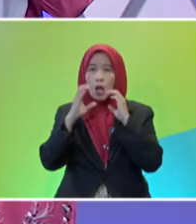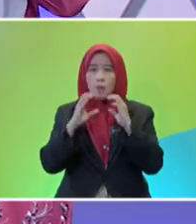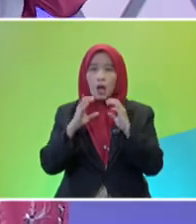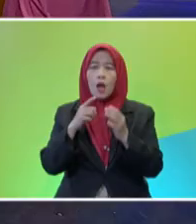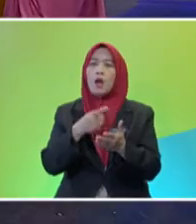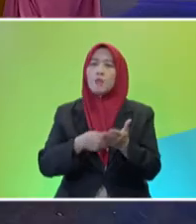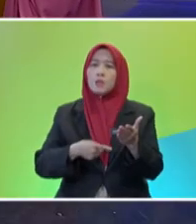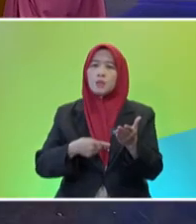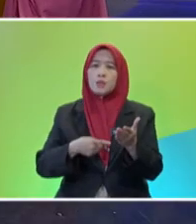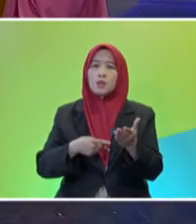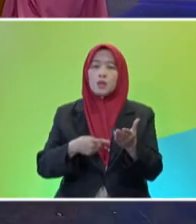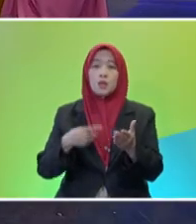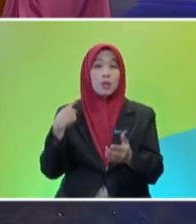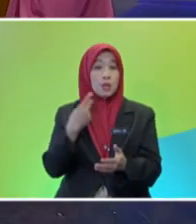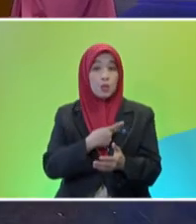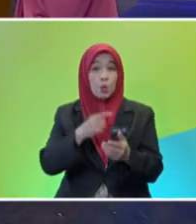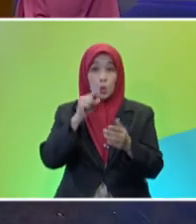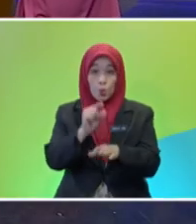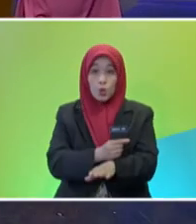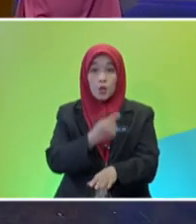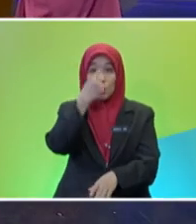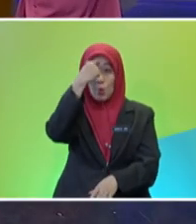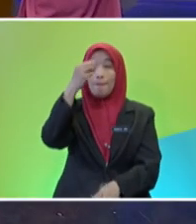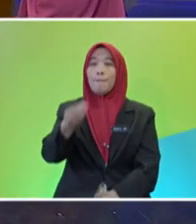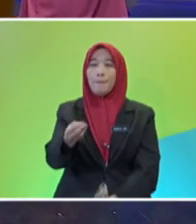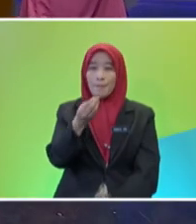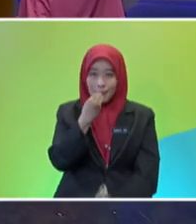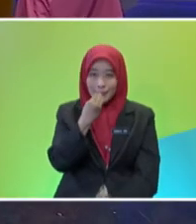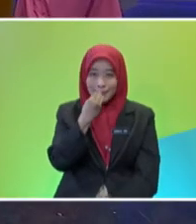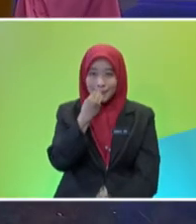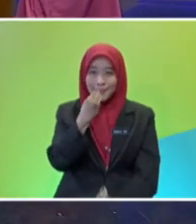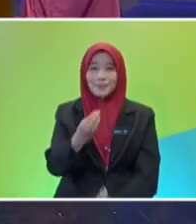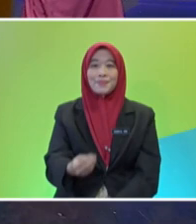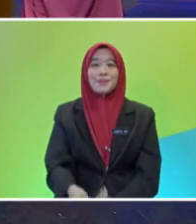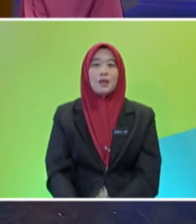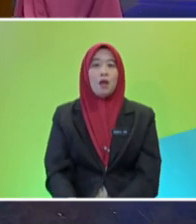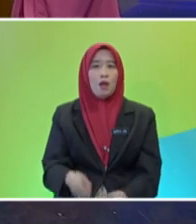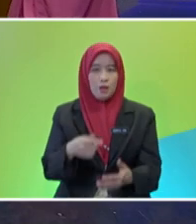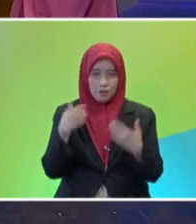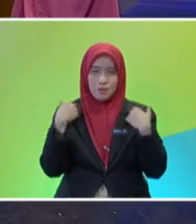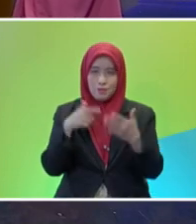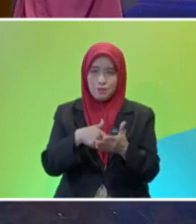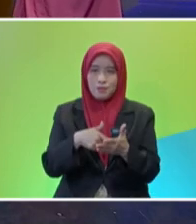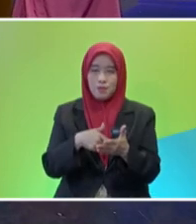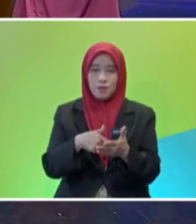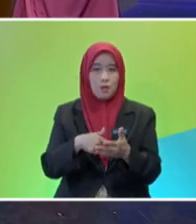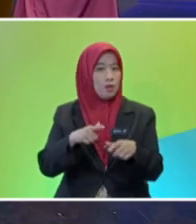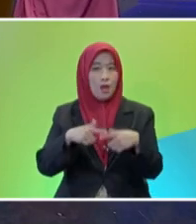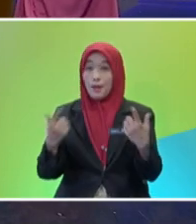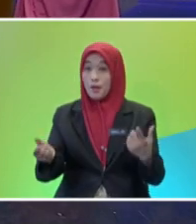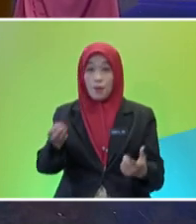apa ya, Irfan? Kita guna untuk makan. Untuk makan. Okey. Ada lagi tak? Selain